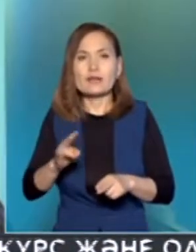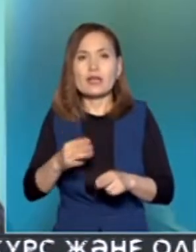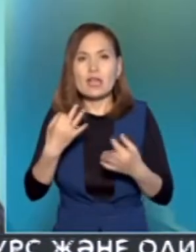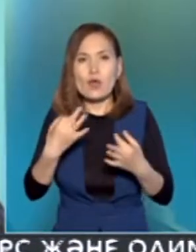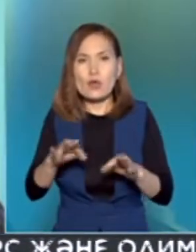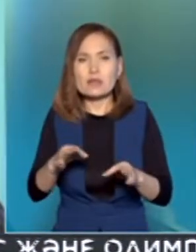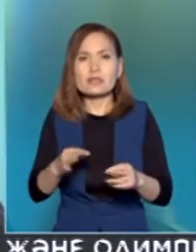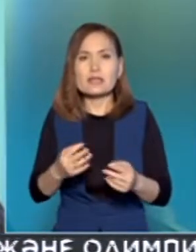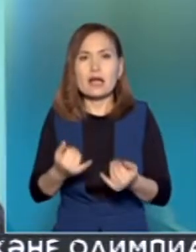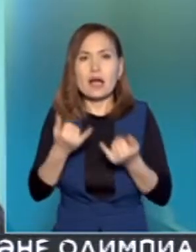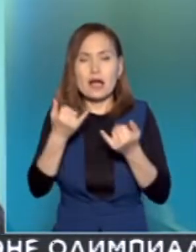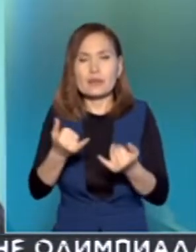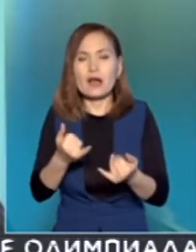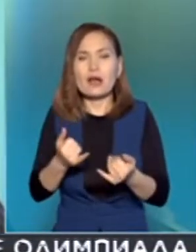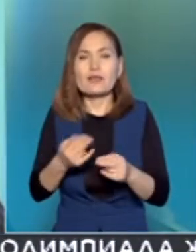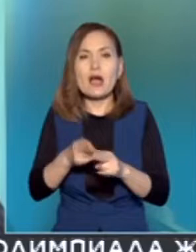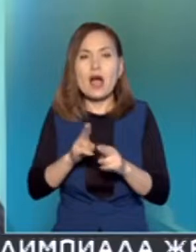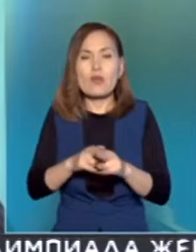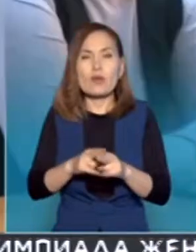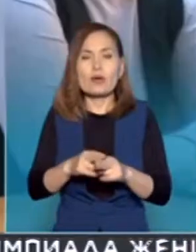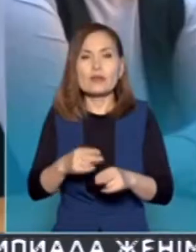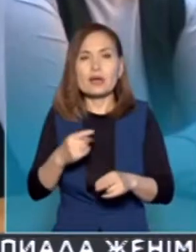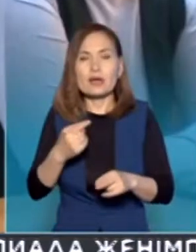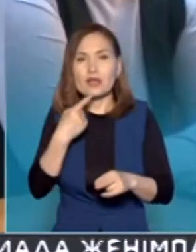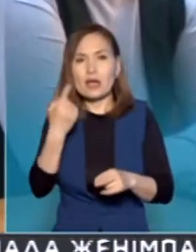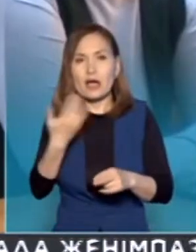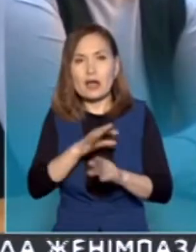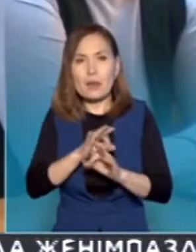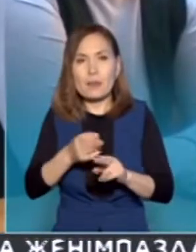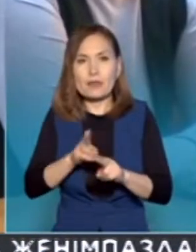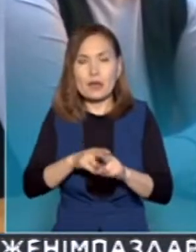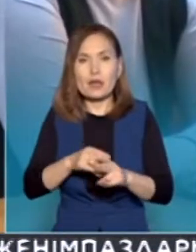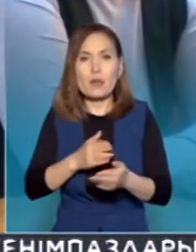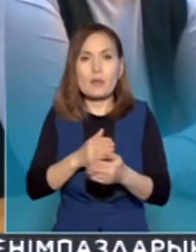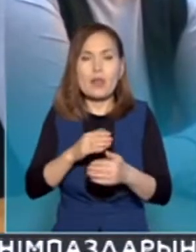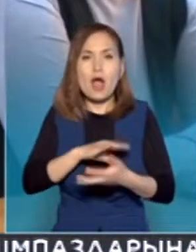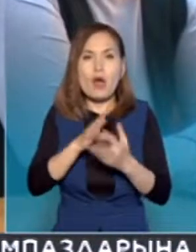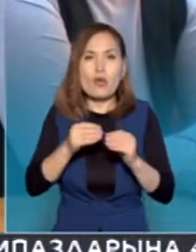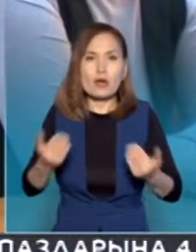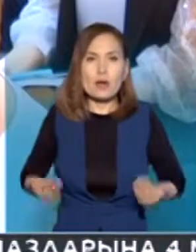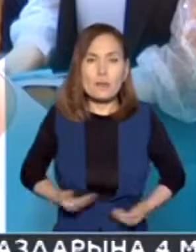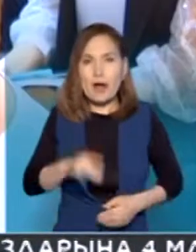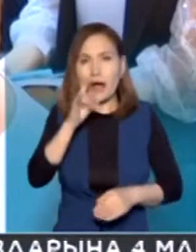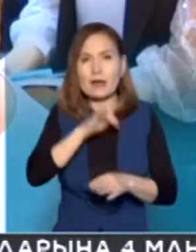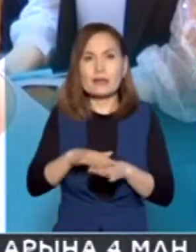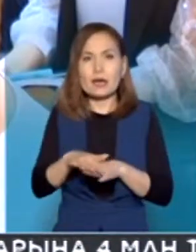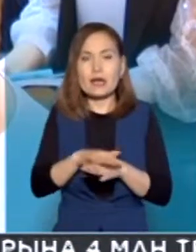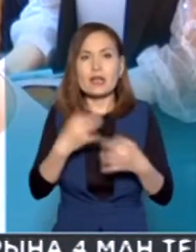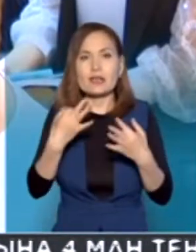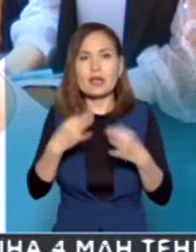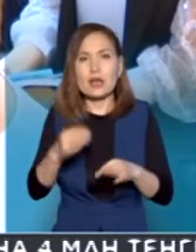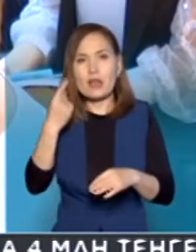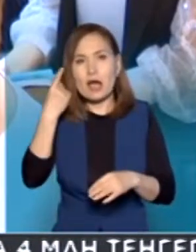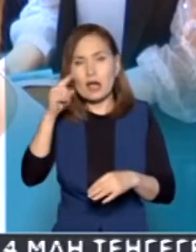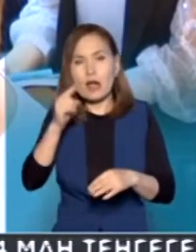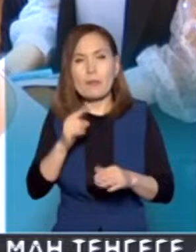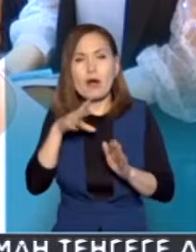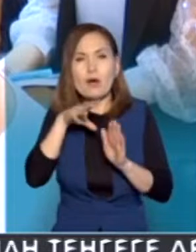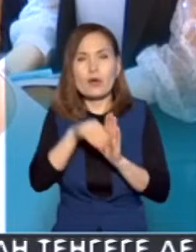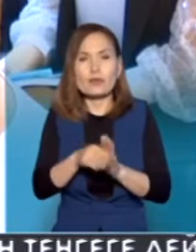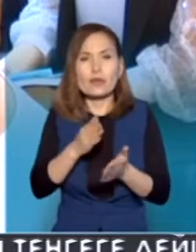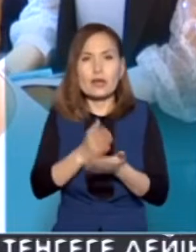тағылымы атты лекция оқыды. Алашорда партиясының жетекшісі болған қайраткердің өмір жолы мен қазақ халқының тәуелсіздік идеясына үлесі